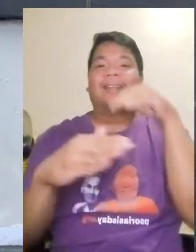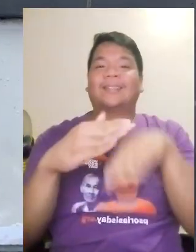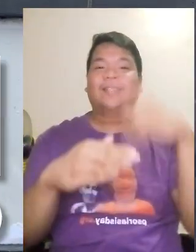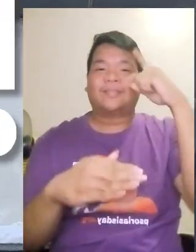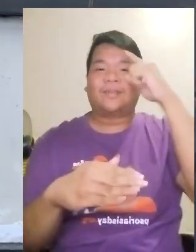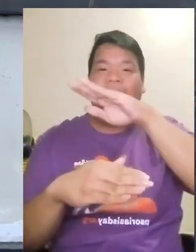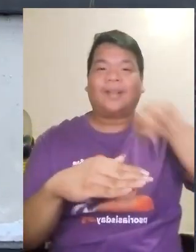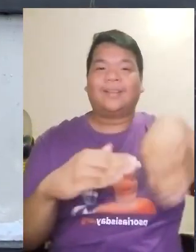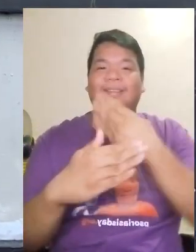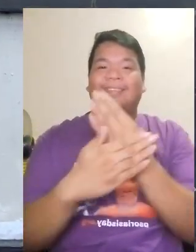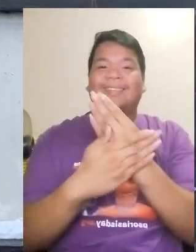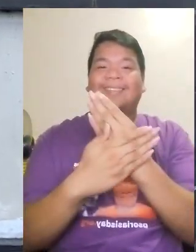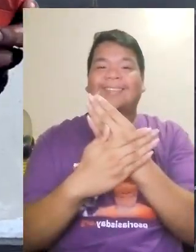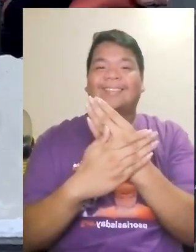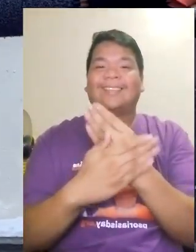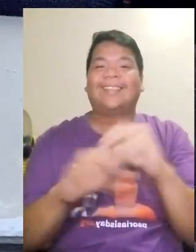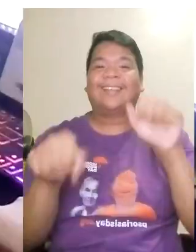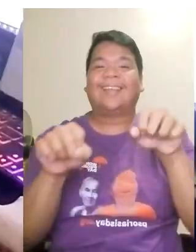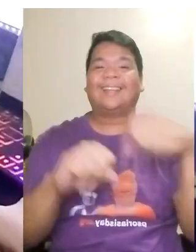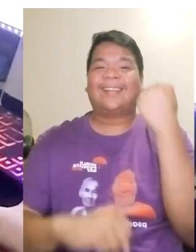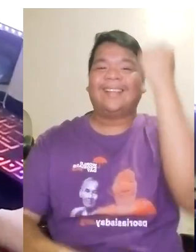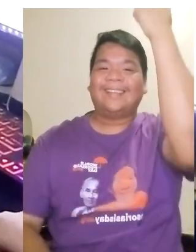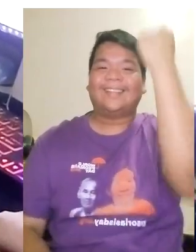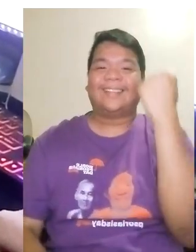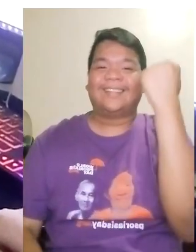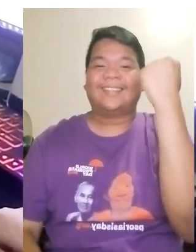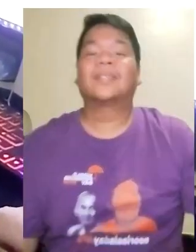Access for all, Mary.